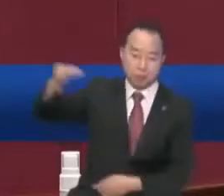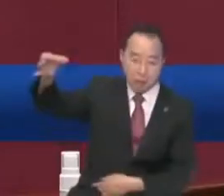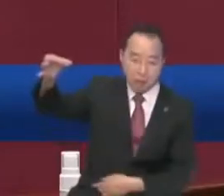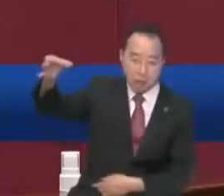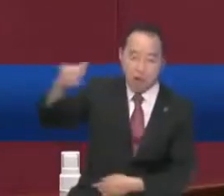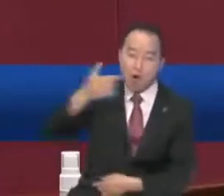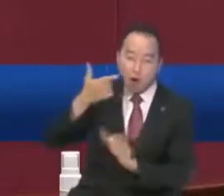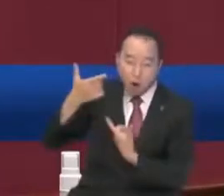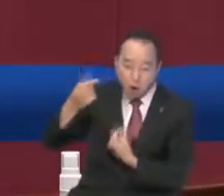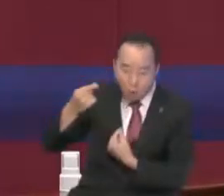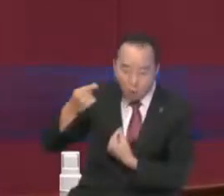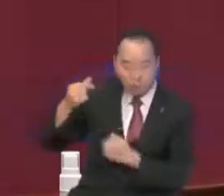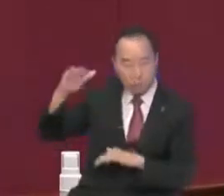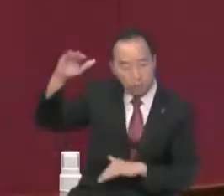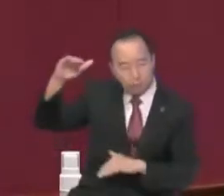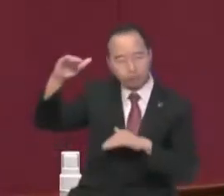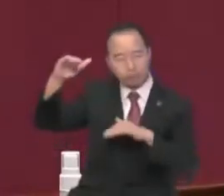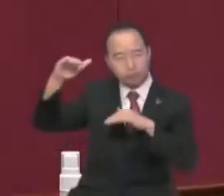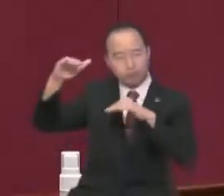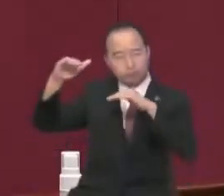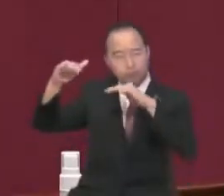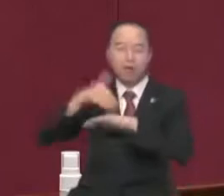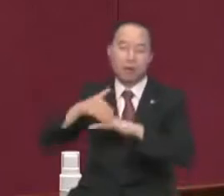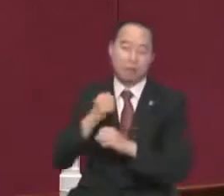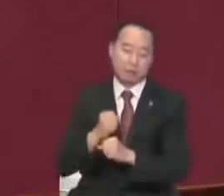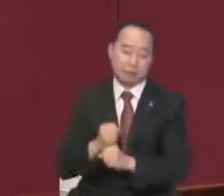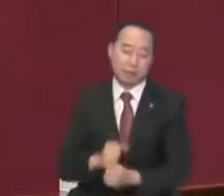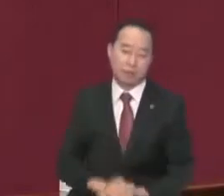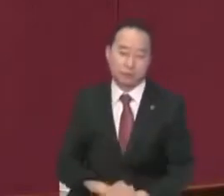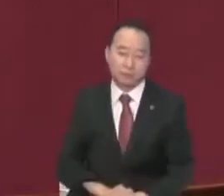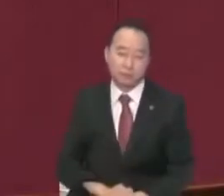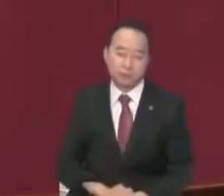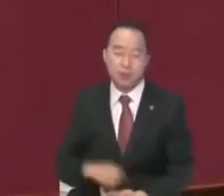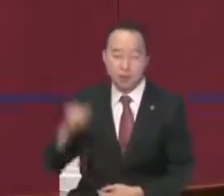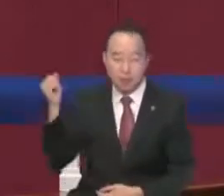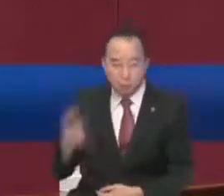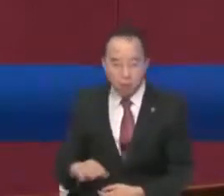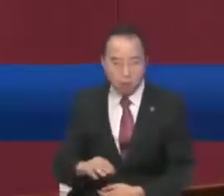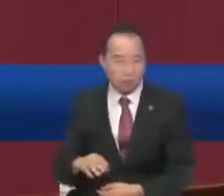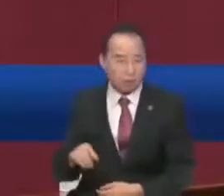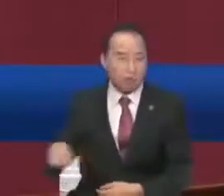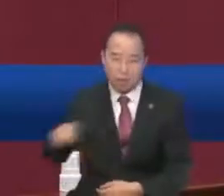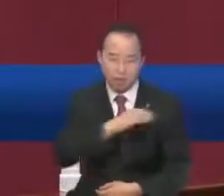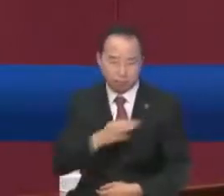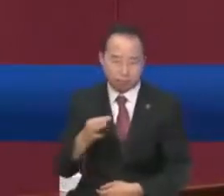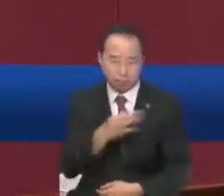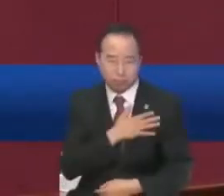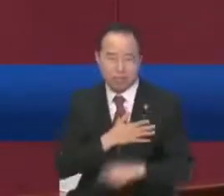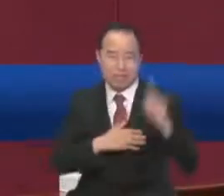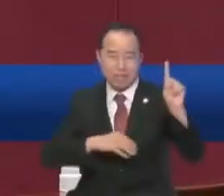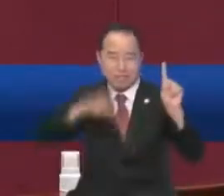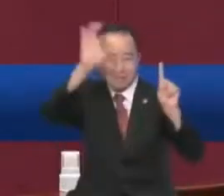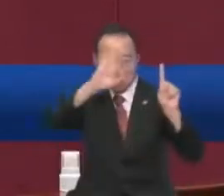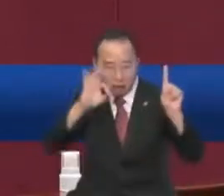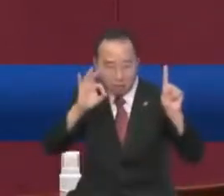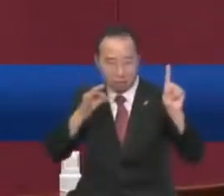만들어야 합니다. 둘째, 상위 1%의 슈퍼부자들의 자산에 1%의 세율을